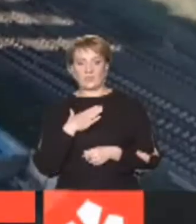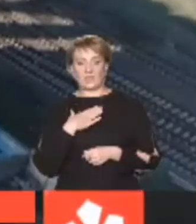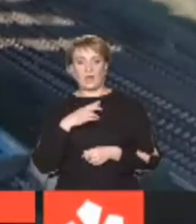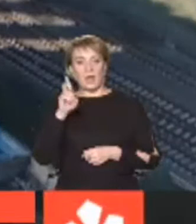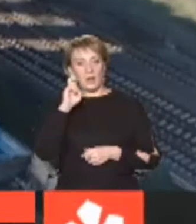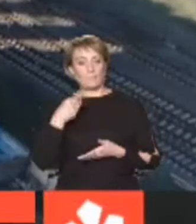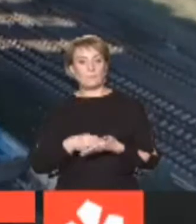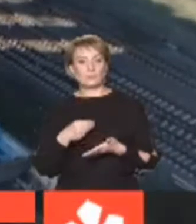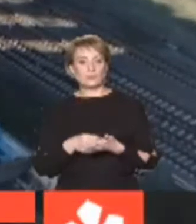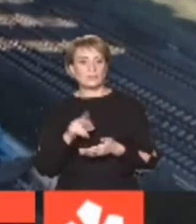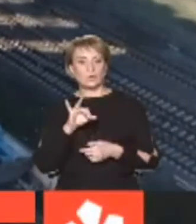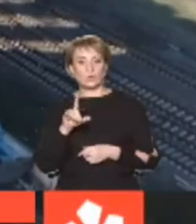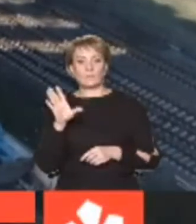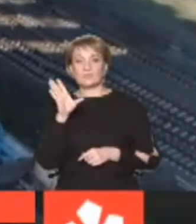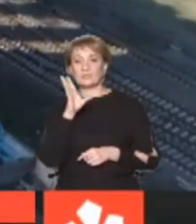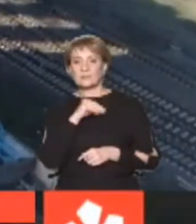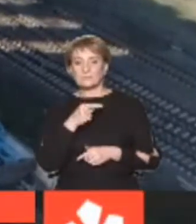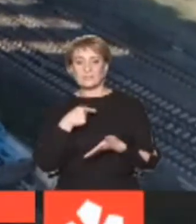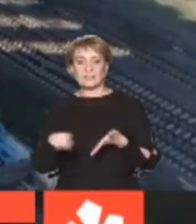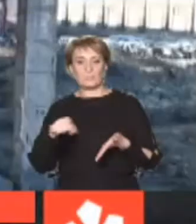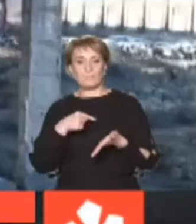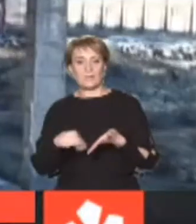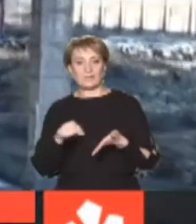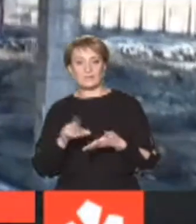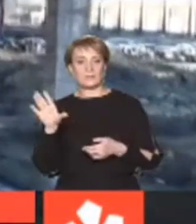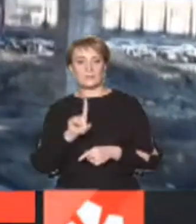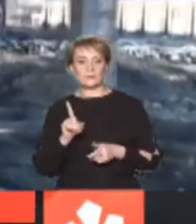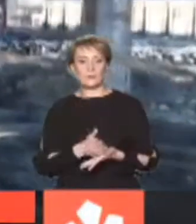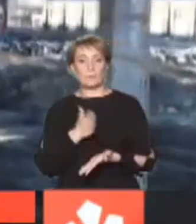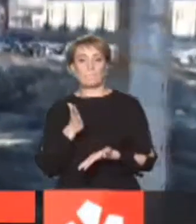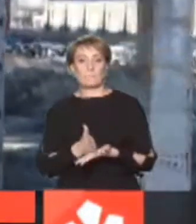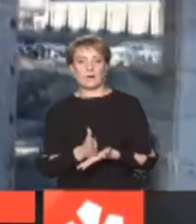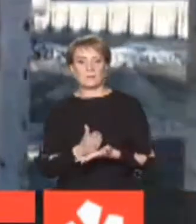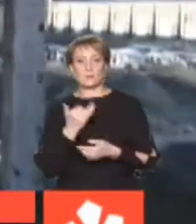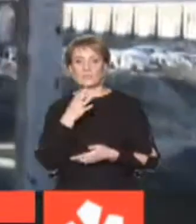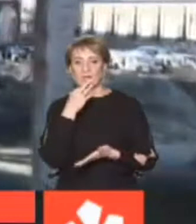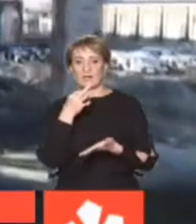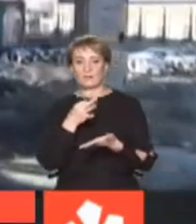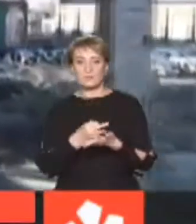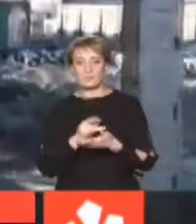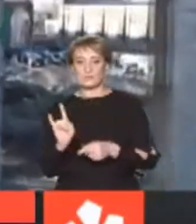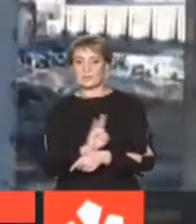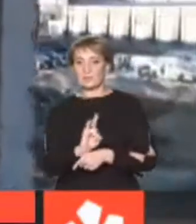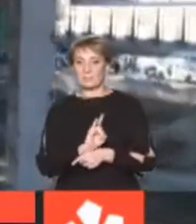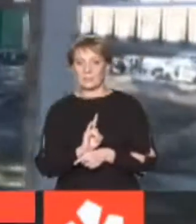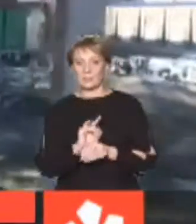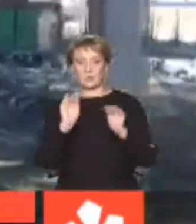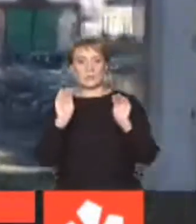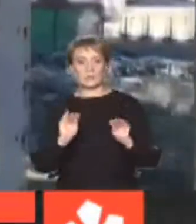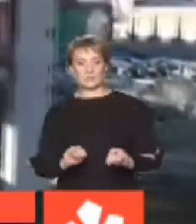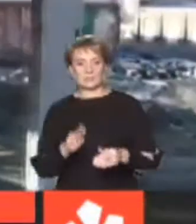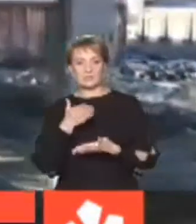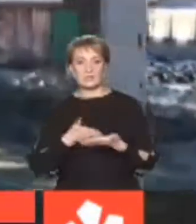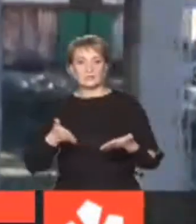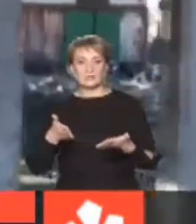А ще Труханов не встигав вписувати у декларацію все, що він має. Але оскільки відповідальність за брехню в декларації вже